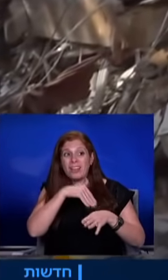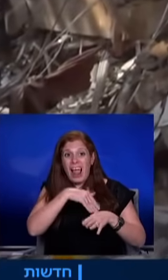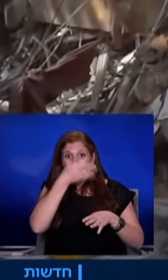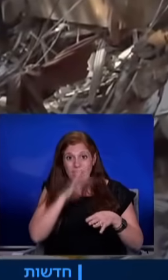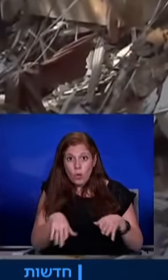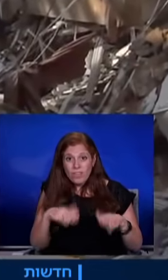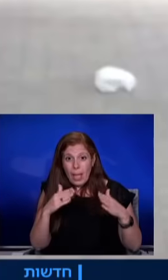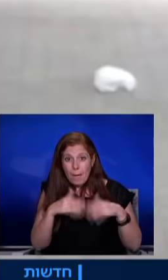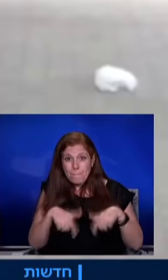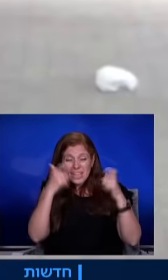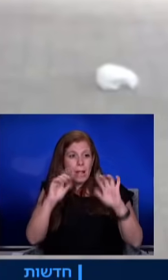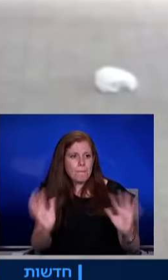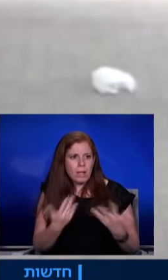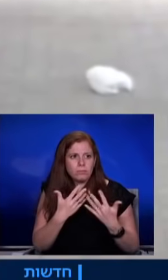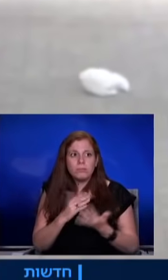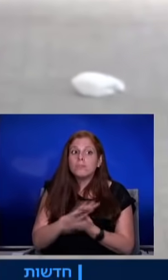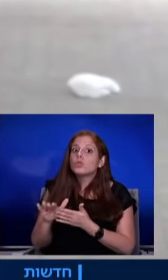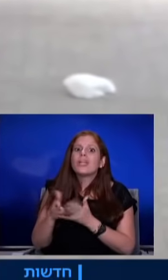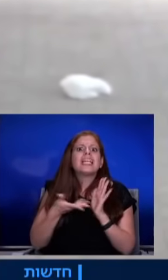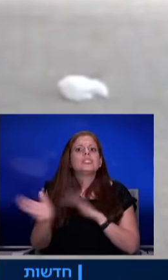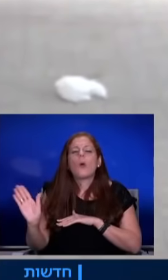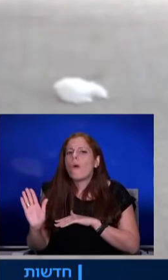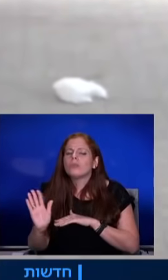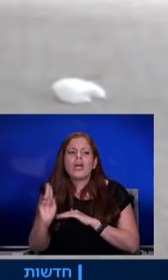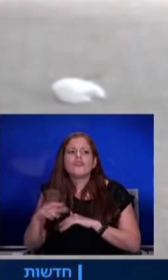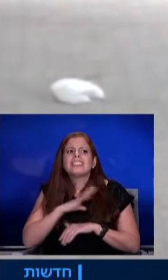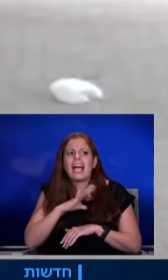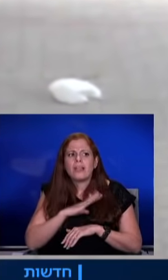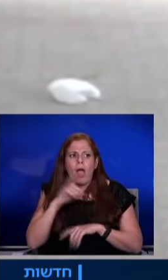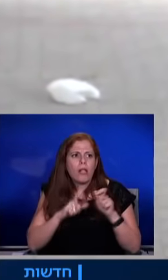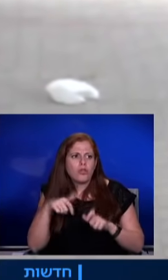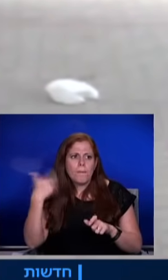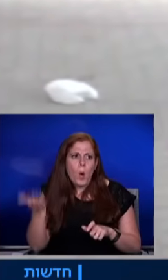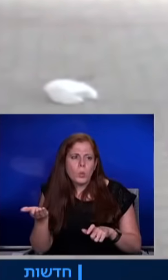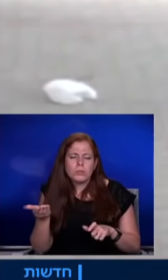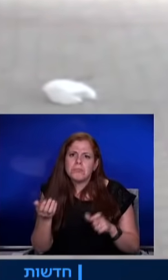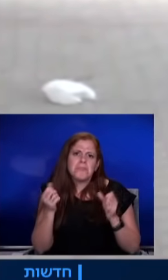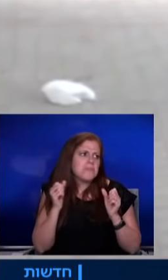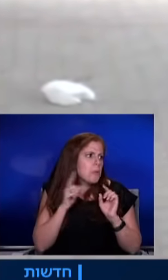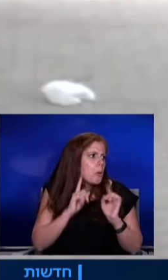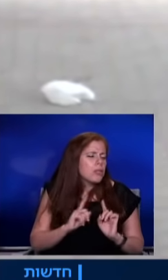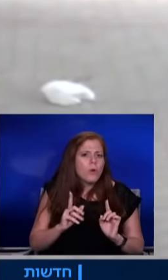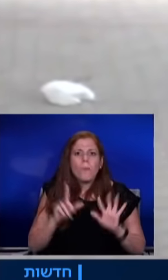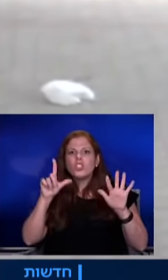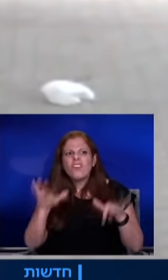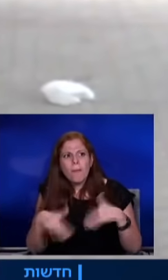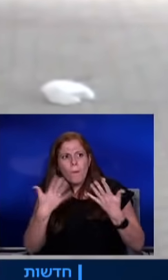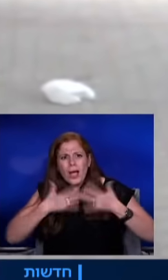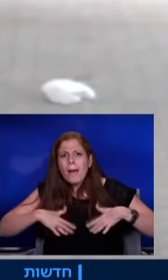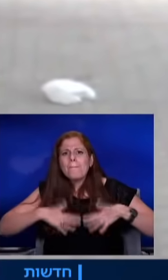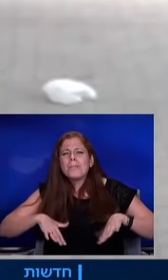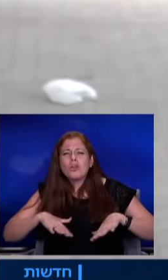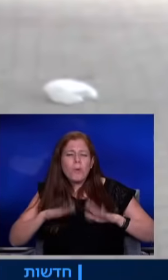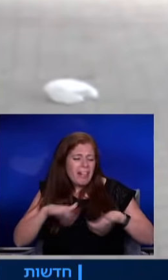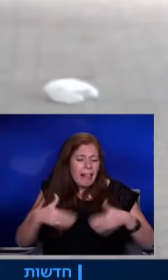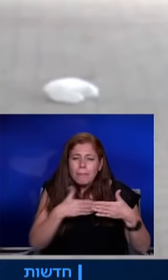פשוט תצאו החוצה, יש סכנת קריסה. אנשים בחוץ, חוסר ודאות, 7 בבוקר, פיג'מות, ילדים,